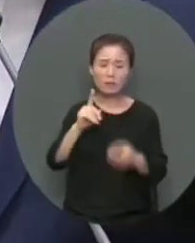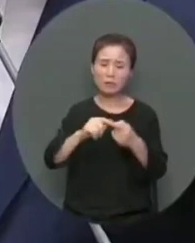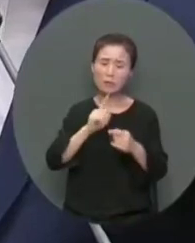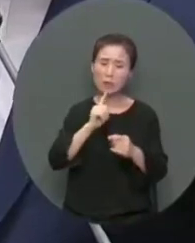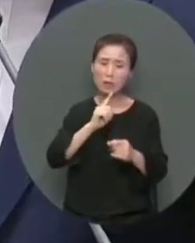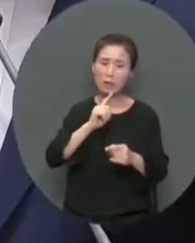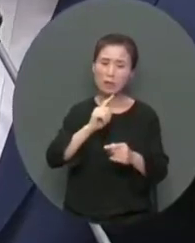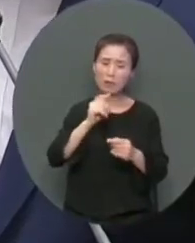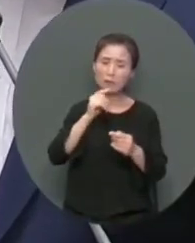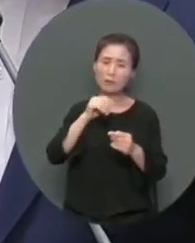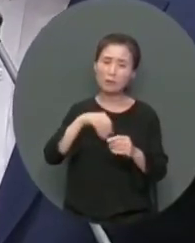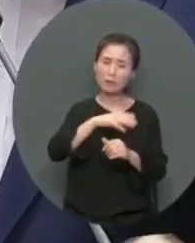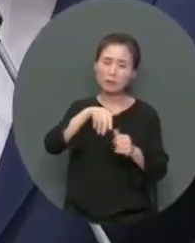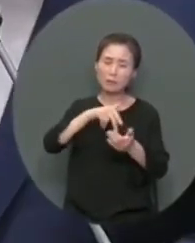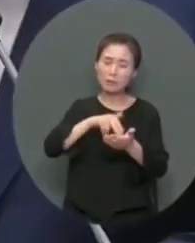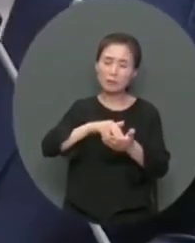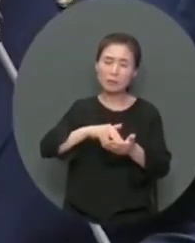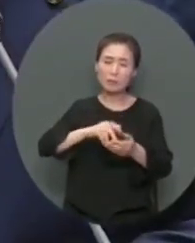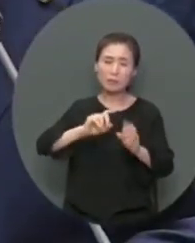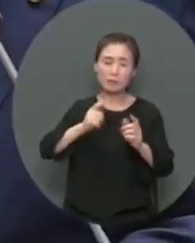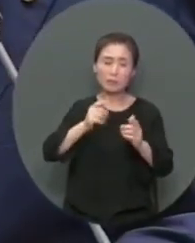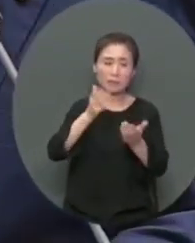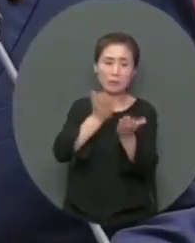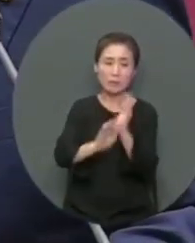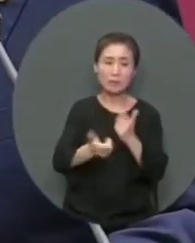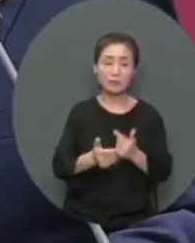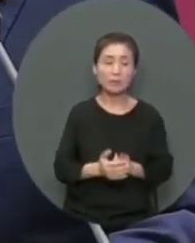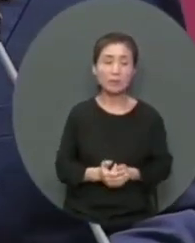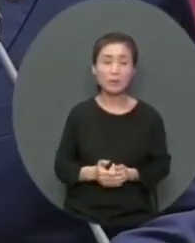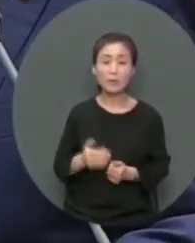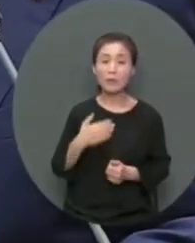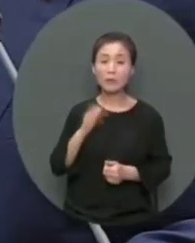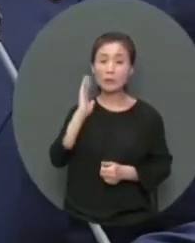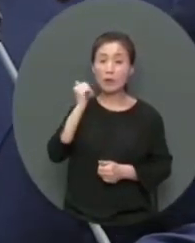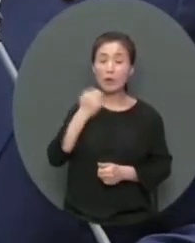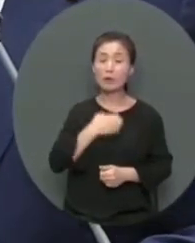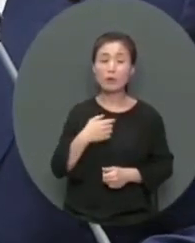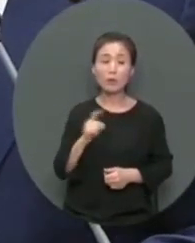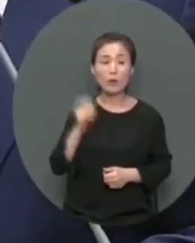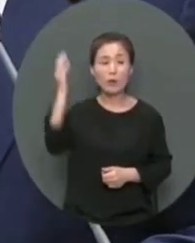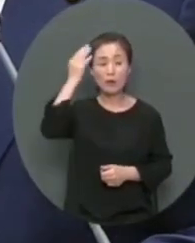다만 대통령께서의 걱정은 우리나라의